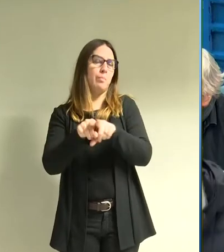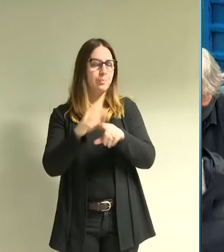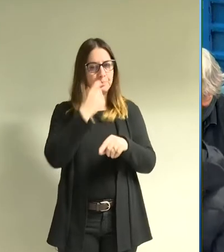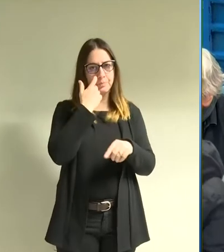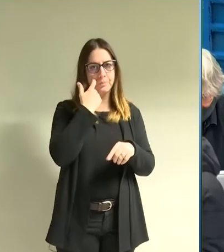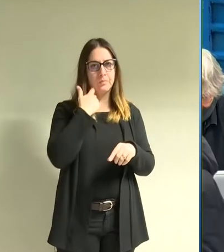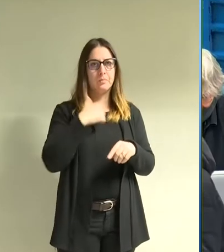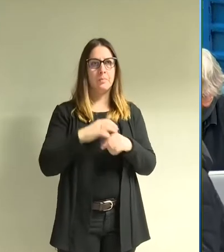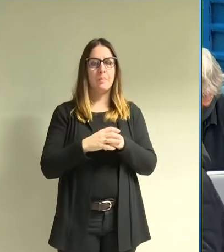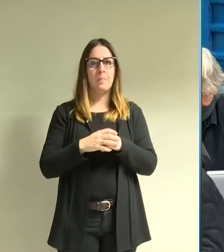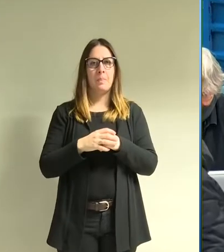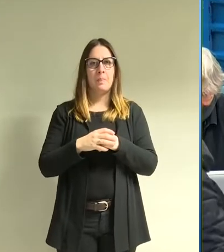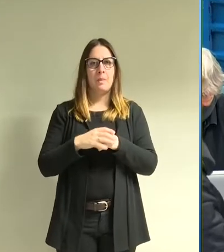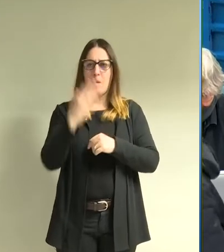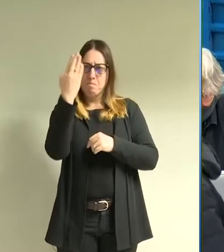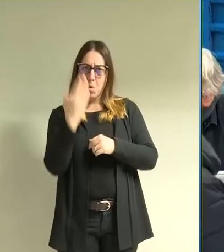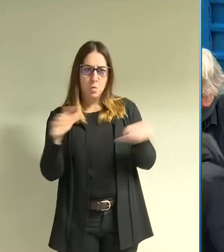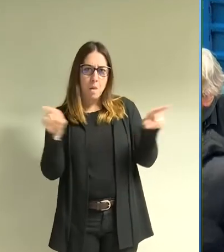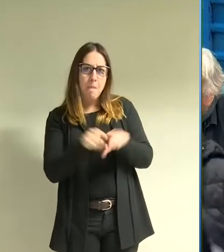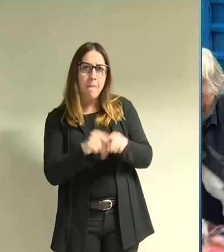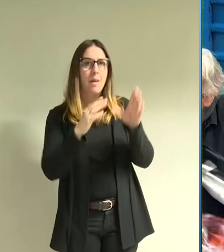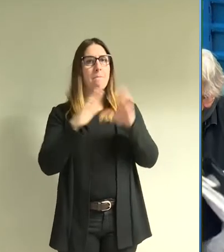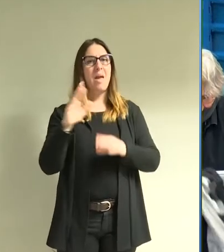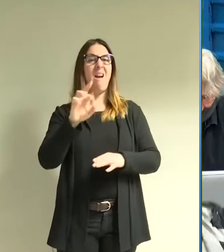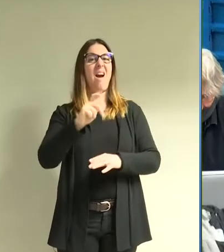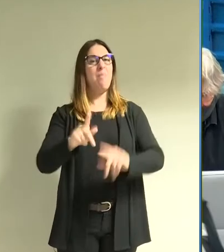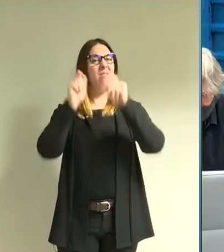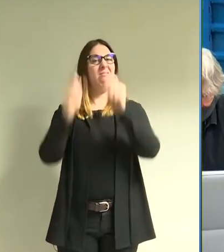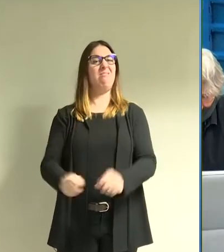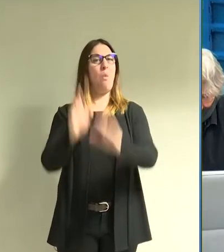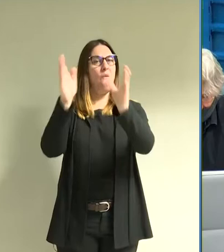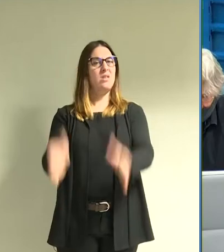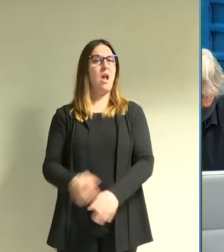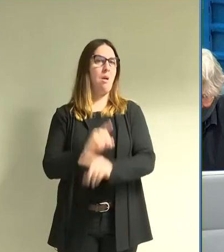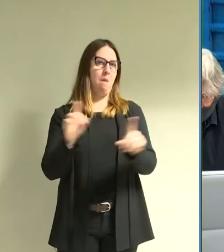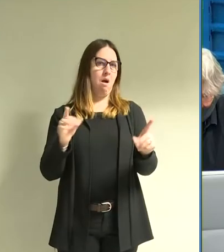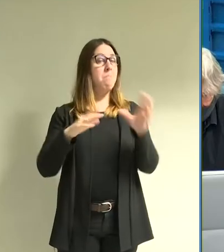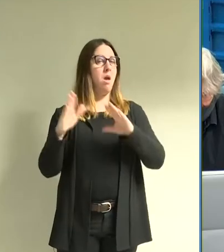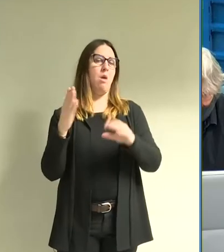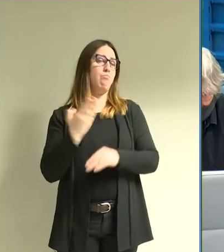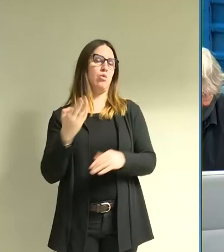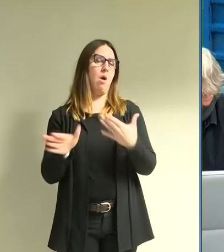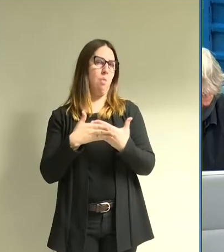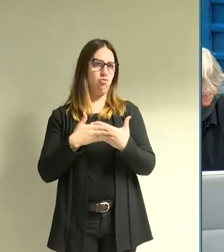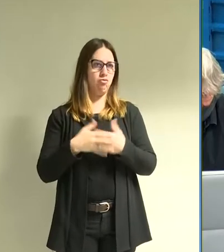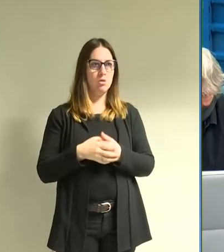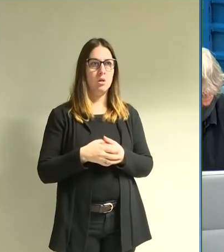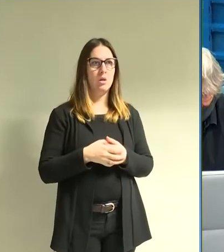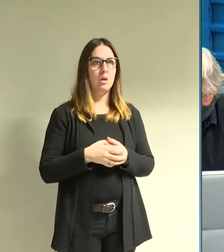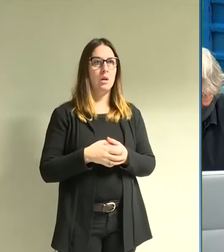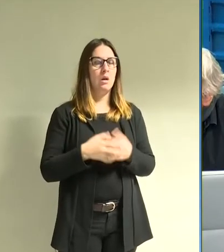assimilés qui relèvent des mêmes besoins sans être officiellement classé en zep et nous présentons